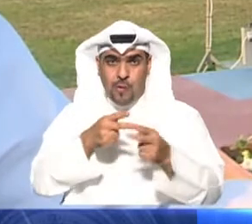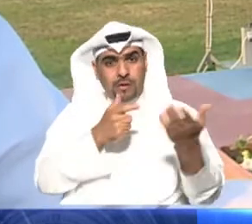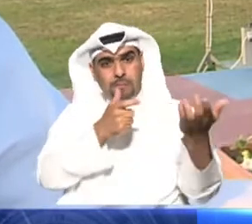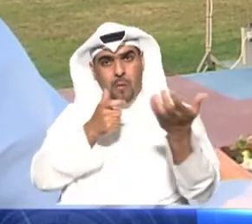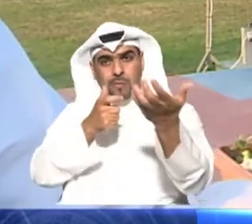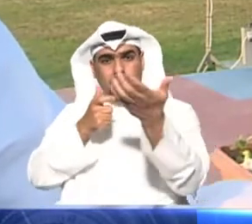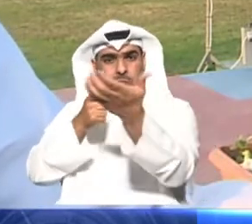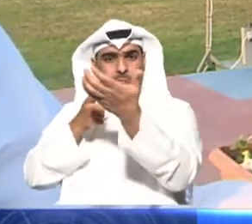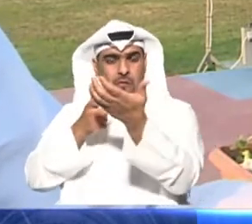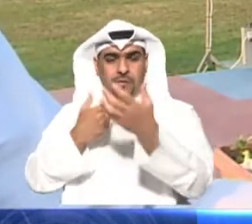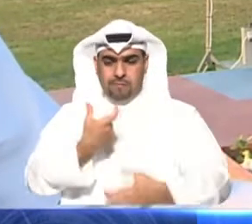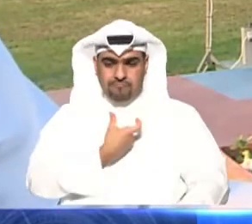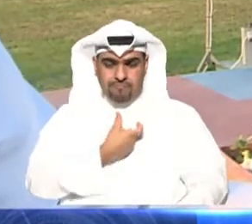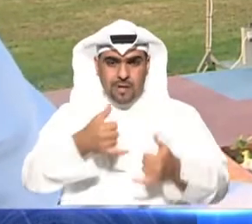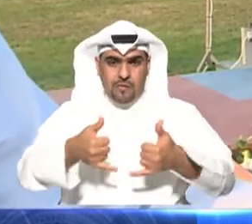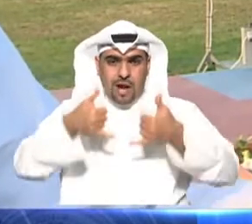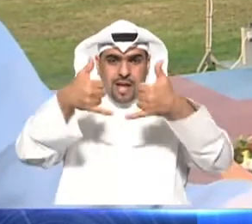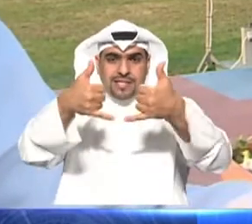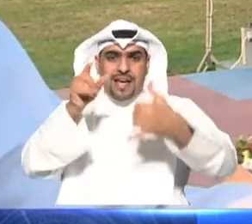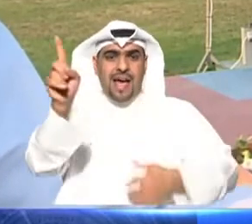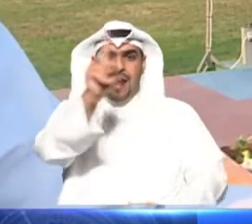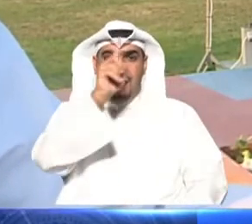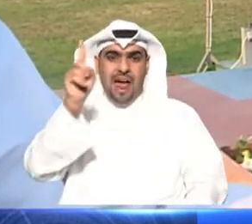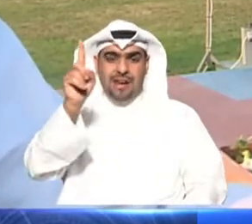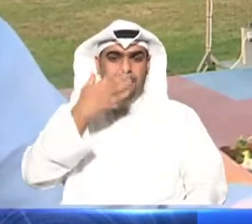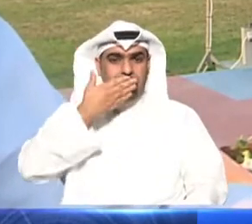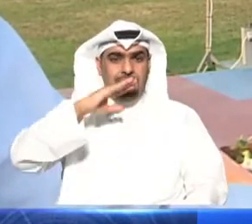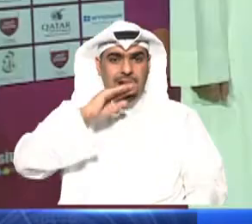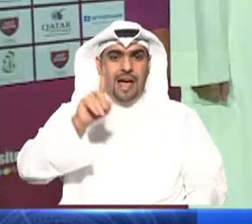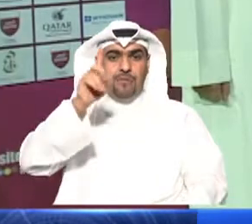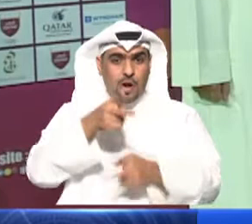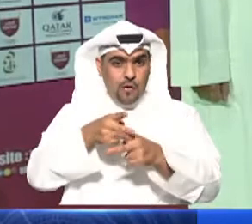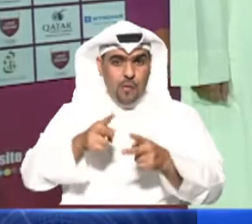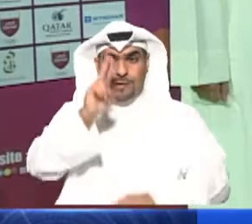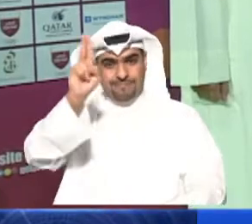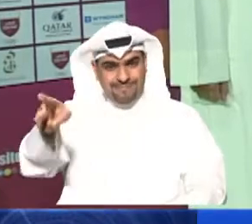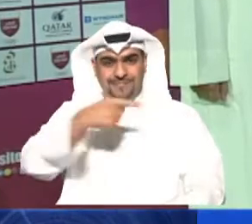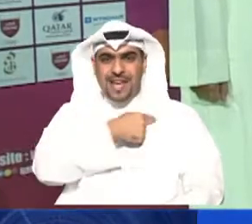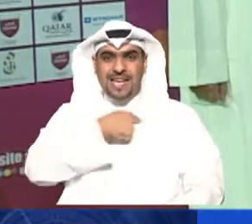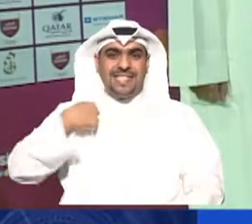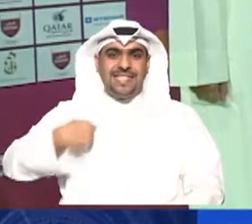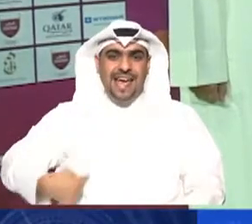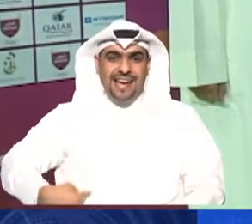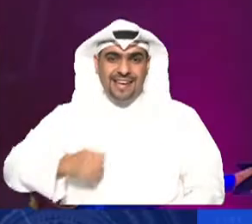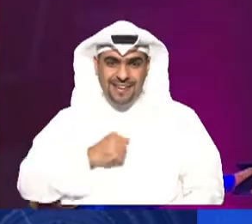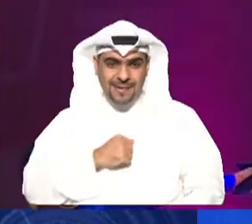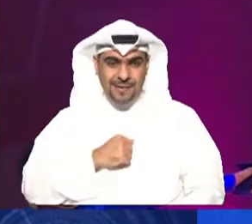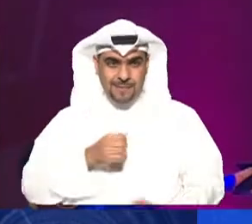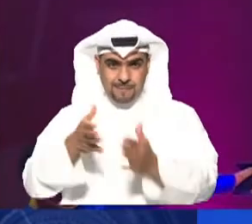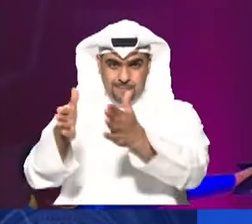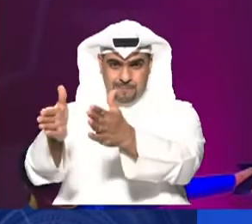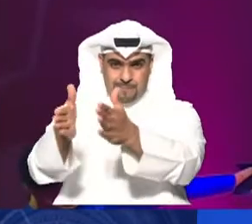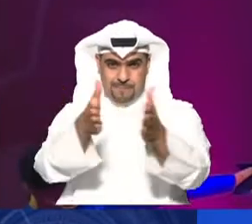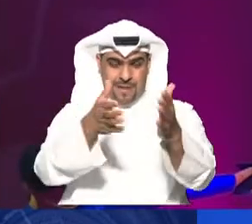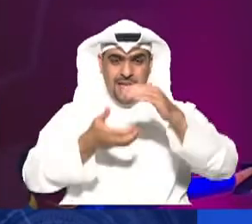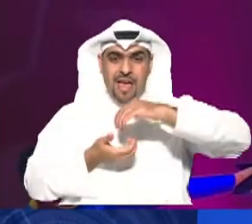تغلبنا على الصين، تعرف الصين يعني دولة قوية، لكن الحمد لله الكويت أقوى بالرماية الحمد لله. وبهذا الإنجاز الجديد يرفع